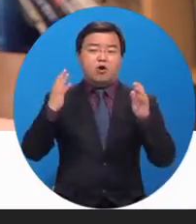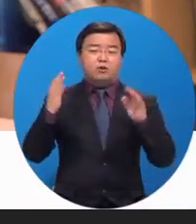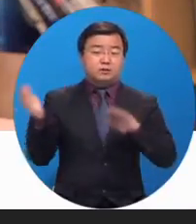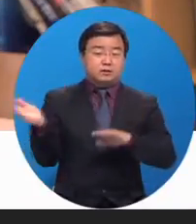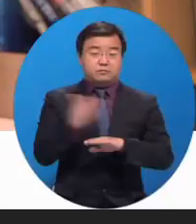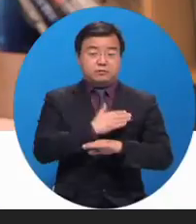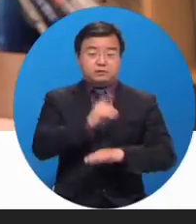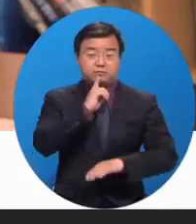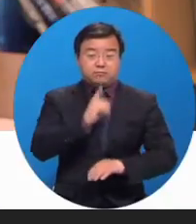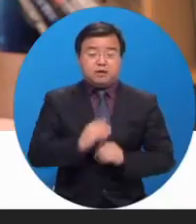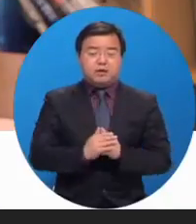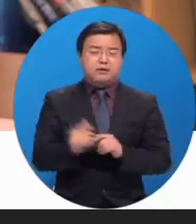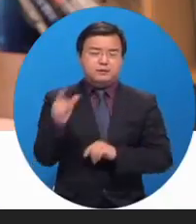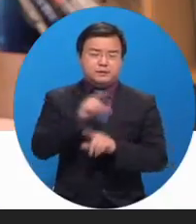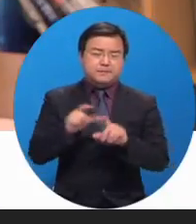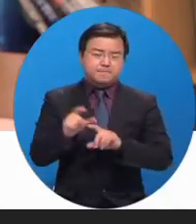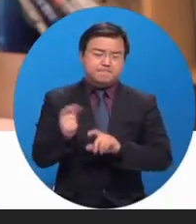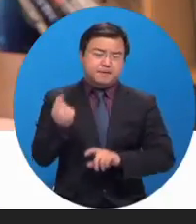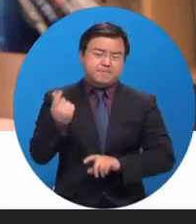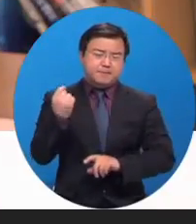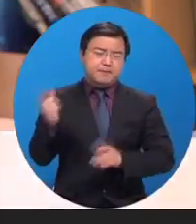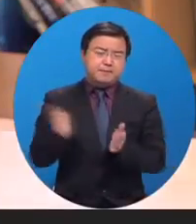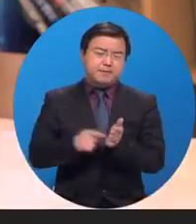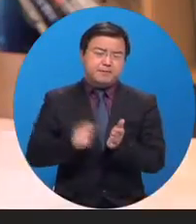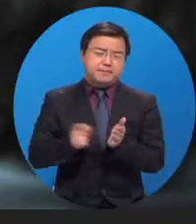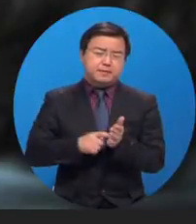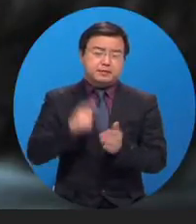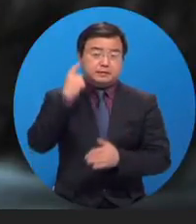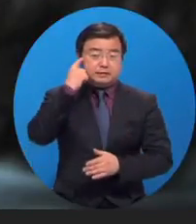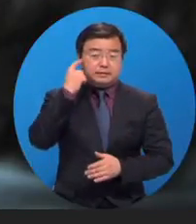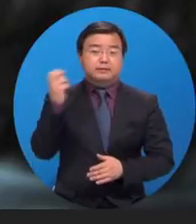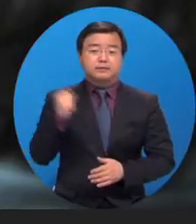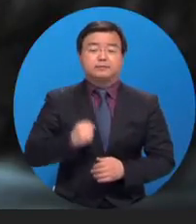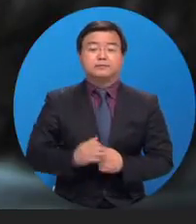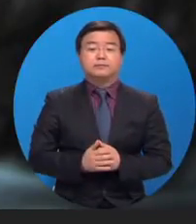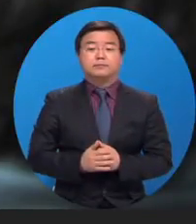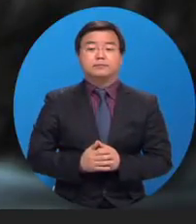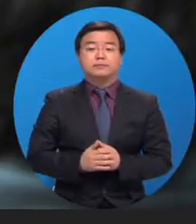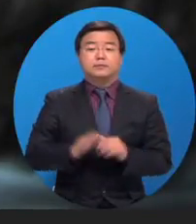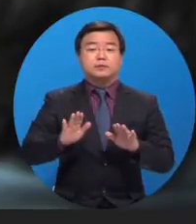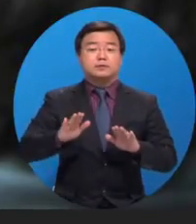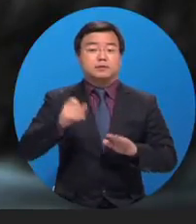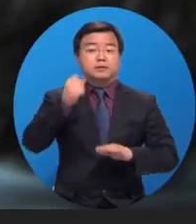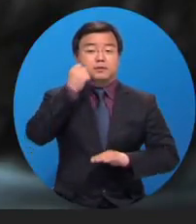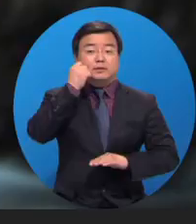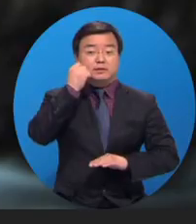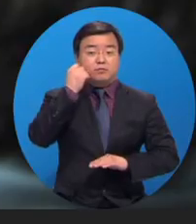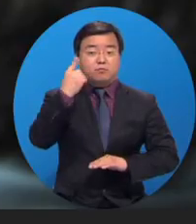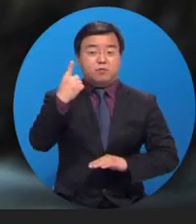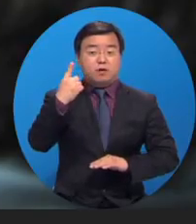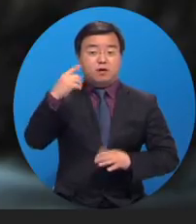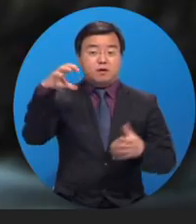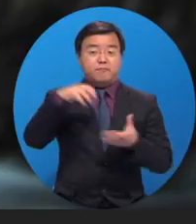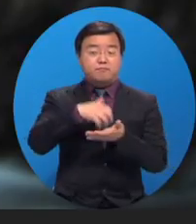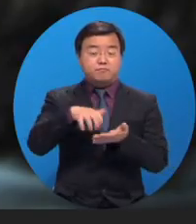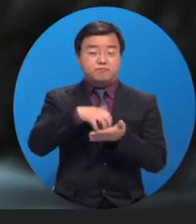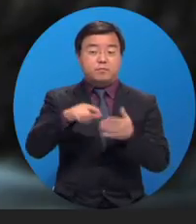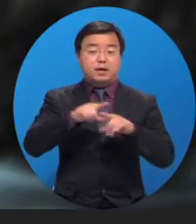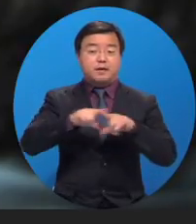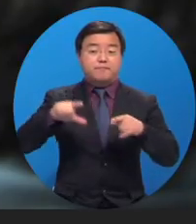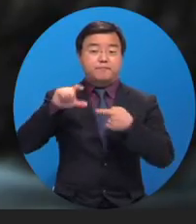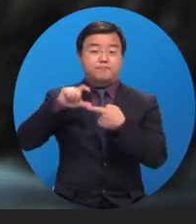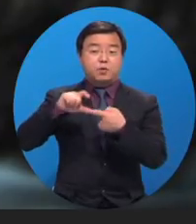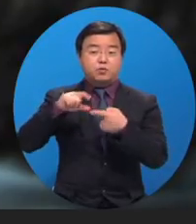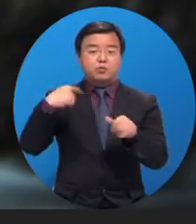빨리 준비해서 빨리좀 시작해 되겠다는 또 이번 월평균 사교육비 통계는 교육부가 주장하는